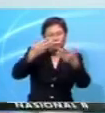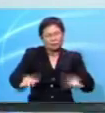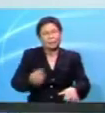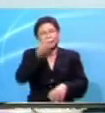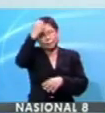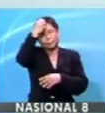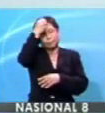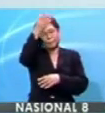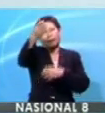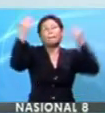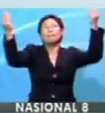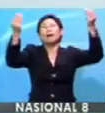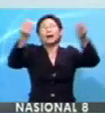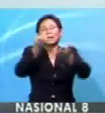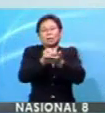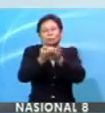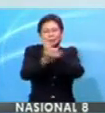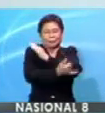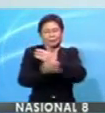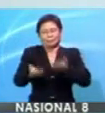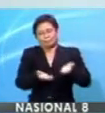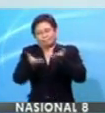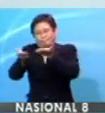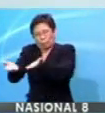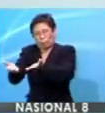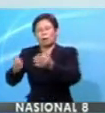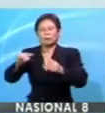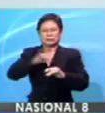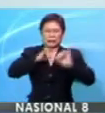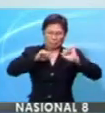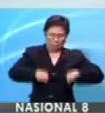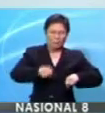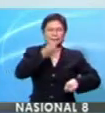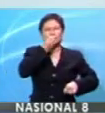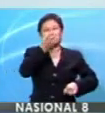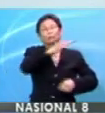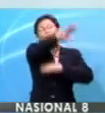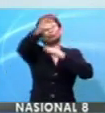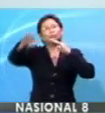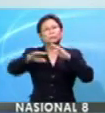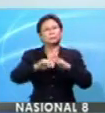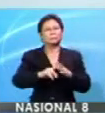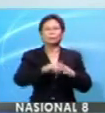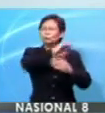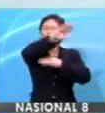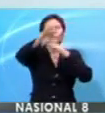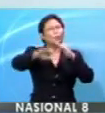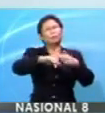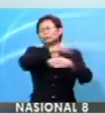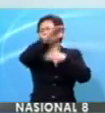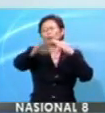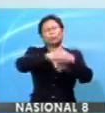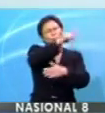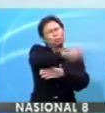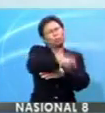kepada Majlis ekonomi negara Boleh saya beritahu pada umumnya Semua dah bersetuju